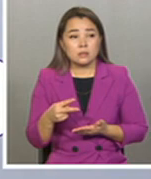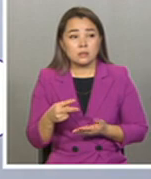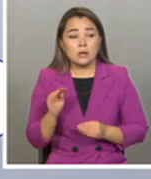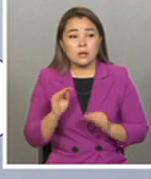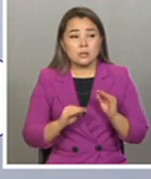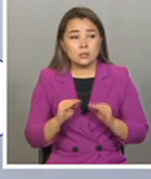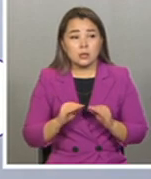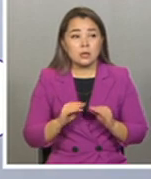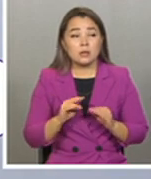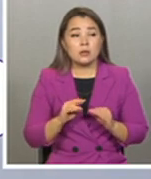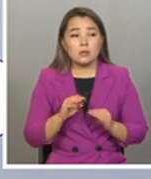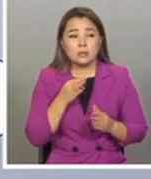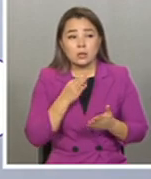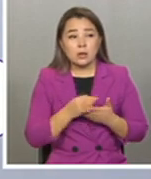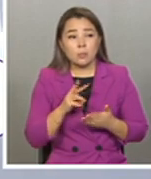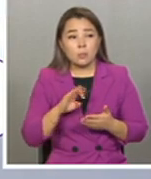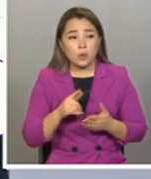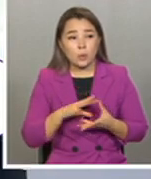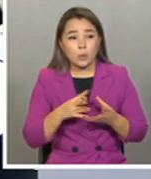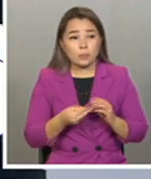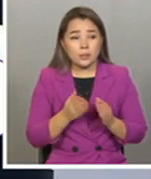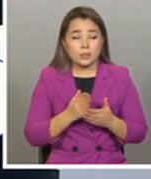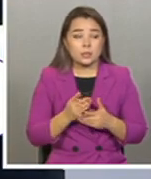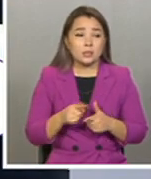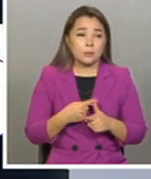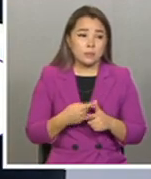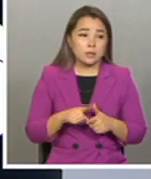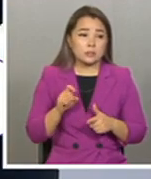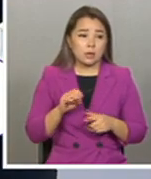көбейтілген мольдік көлемге. Немесе зат